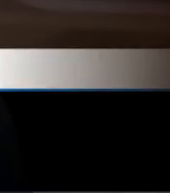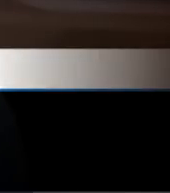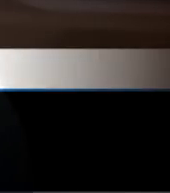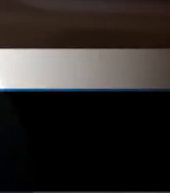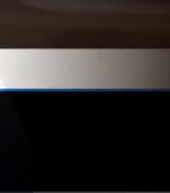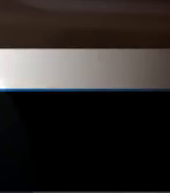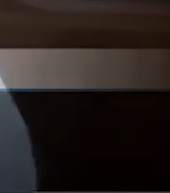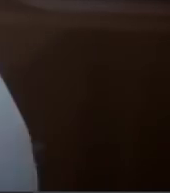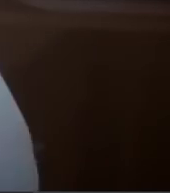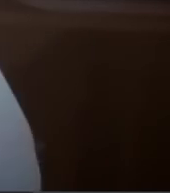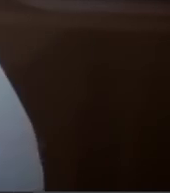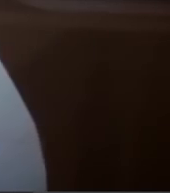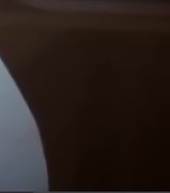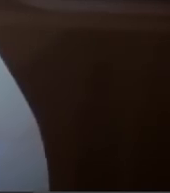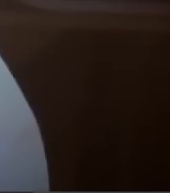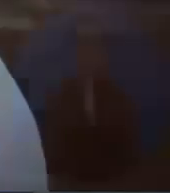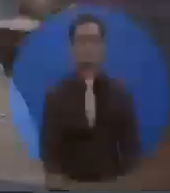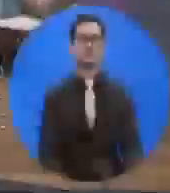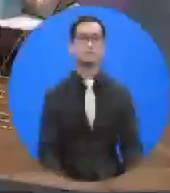조국 수석은 뭐래요?